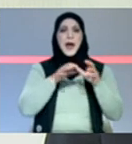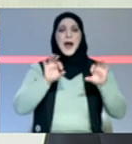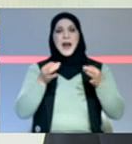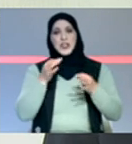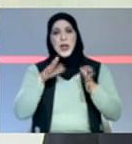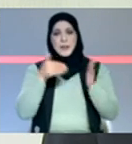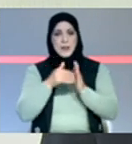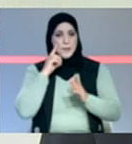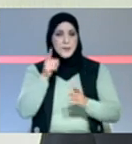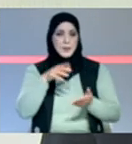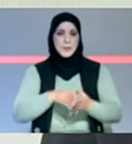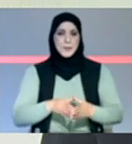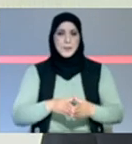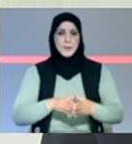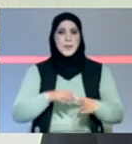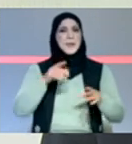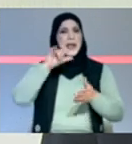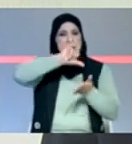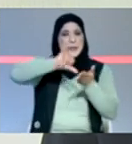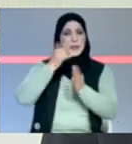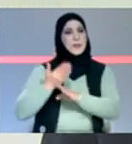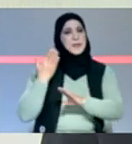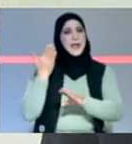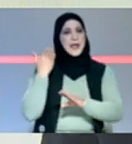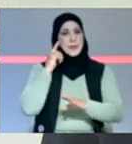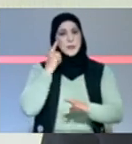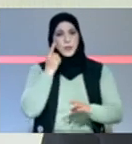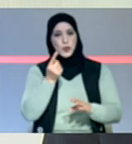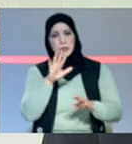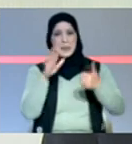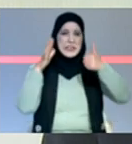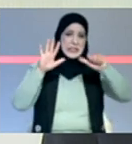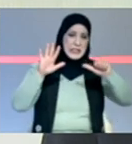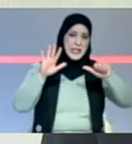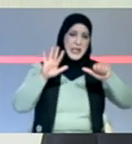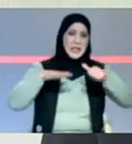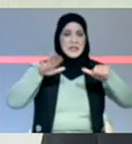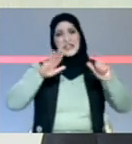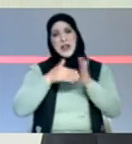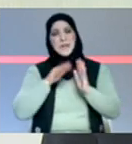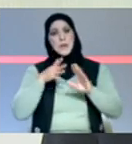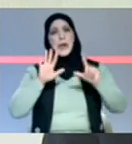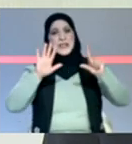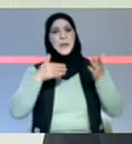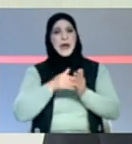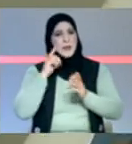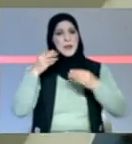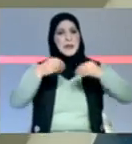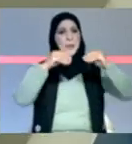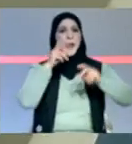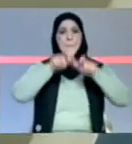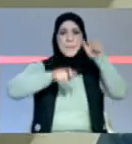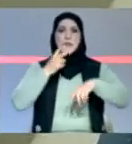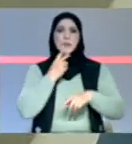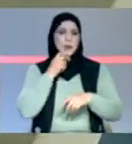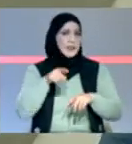المعاصر. الزيت القديم حسب ما نشوف هنا بين 6000 و7000 تقريبا، الزيت القديم اللي يتباع للمستهلك التونسي واللي هو